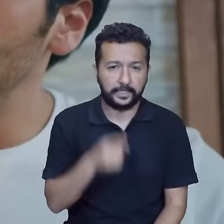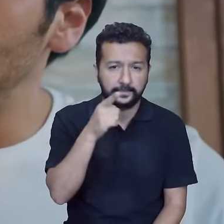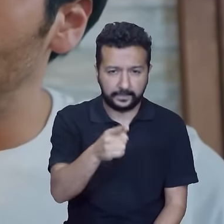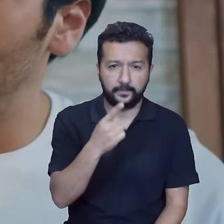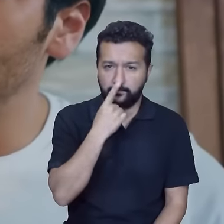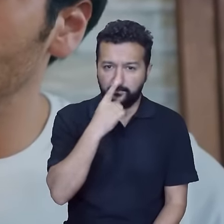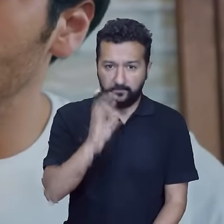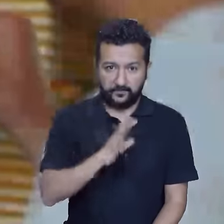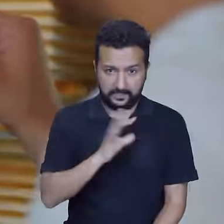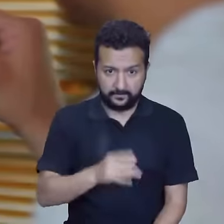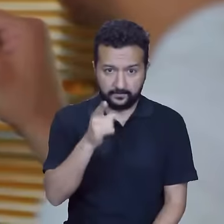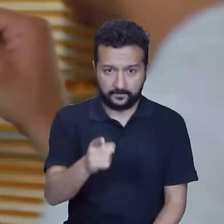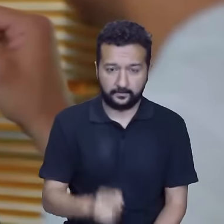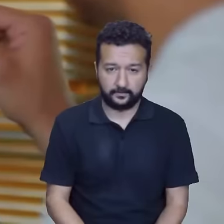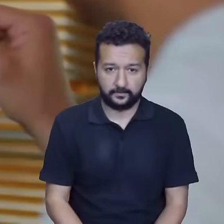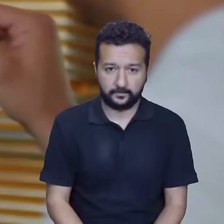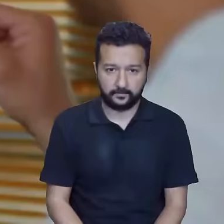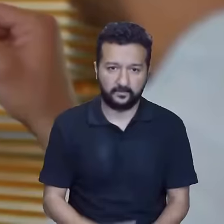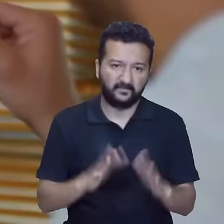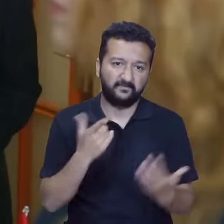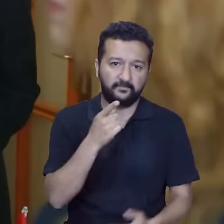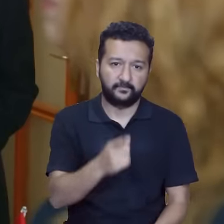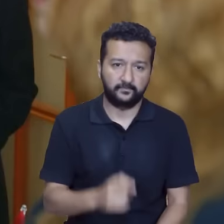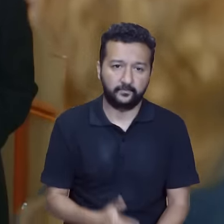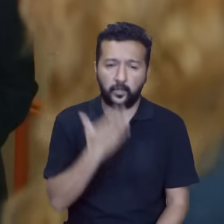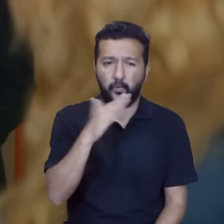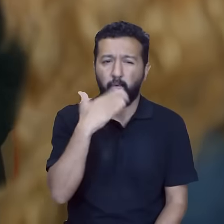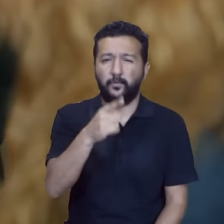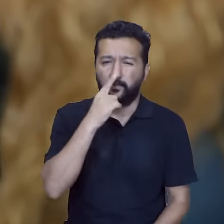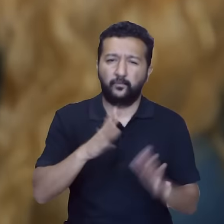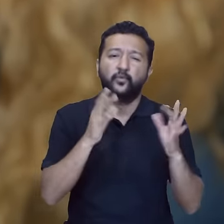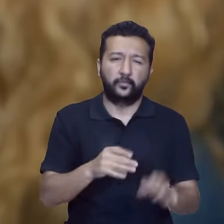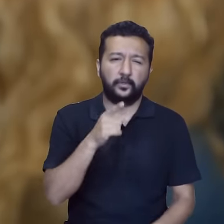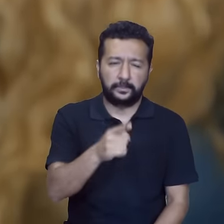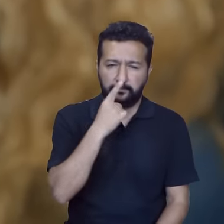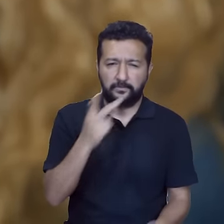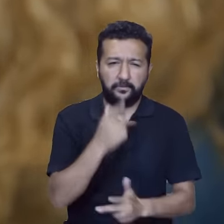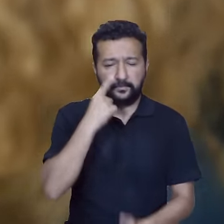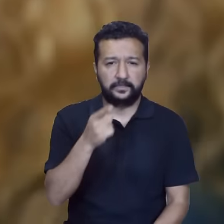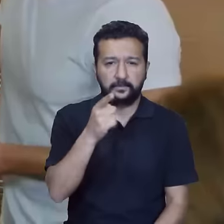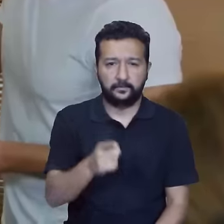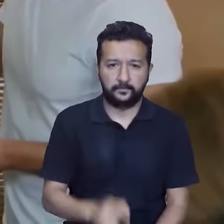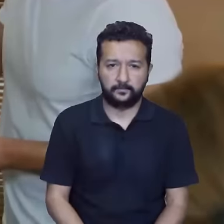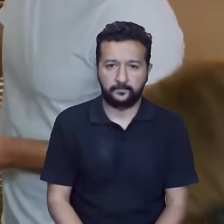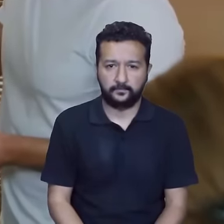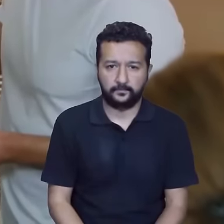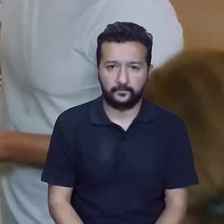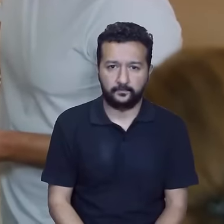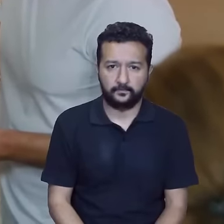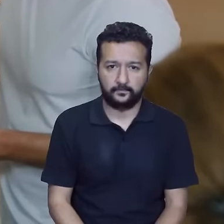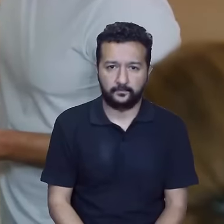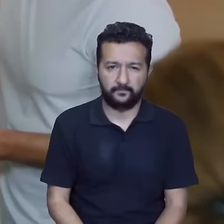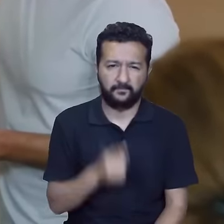Sen de aldın değil mi Itır kokuyor? Yani... Yok yok, kesin bozulmuş bu. Acayip kokuyor, baksana. Yüzünü